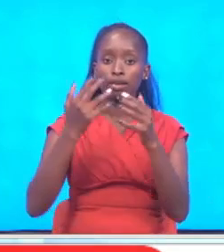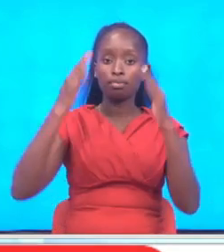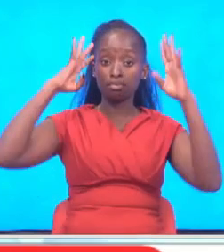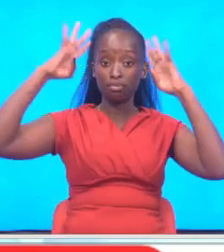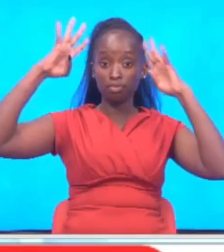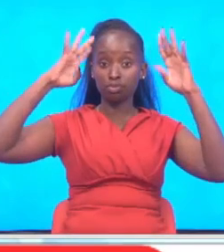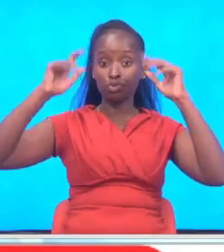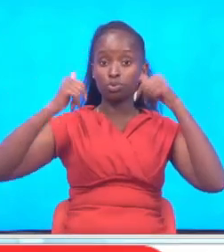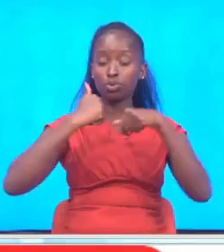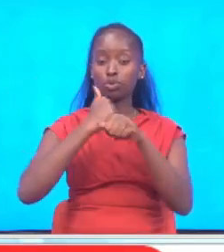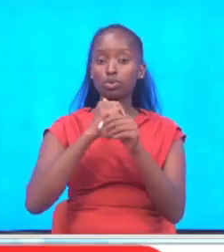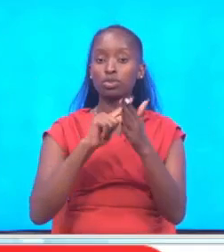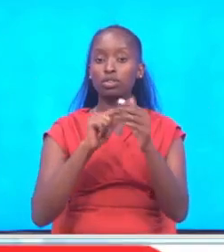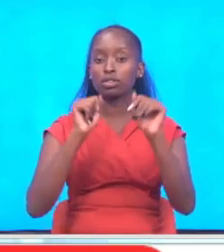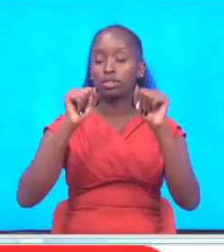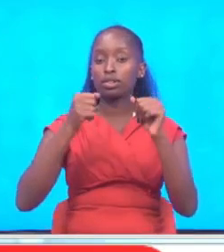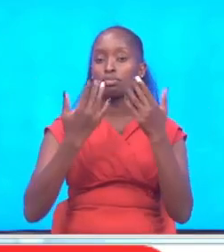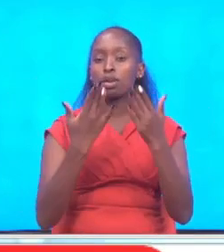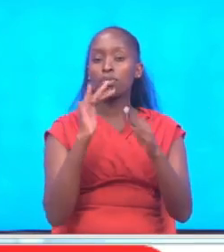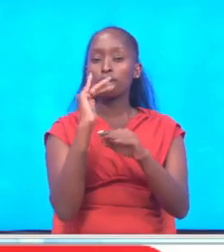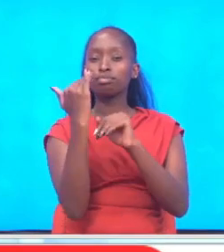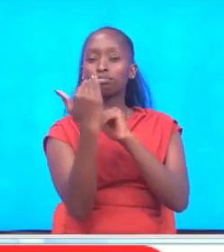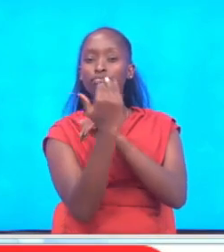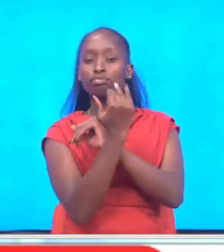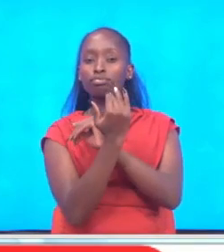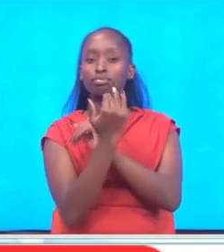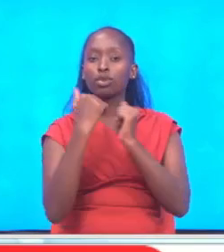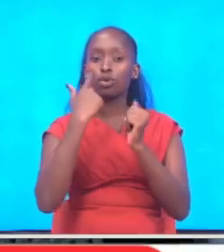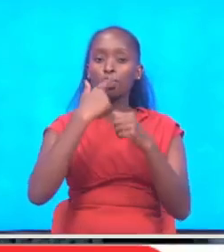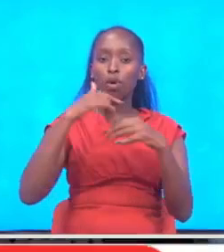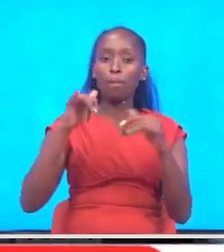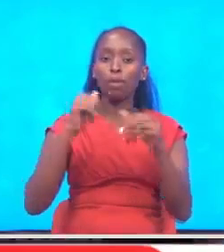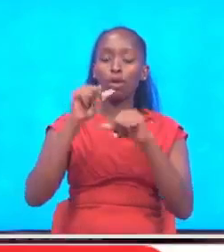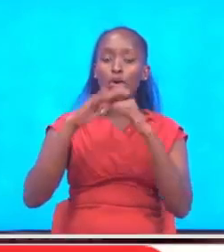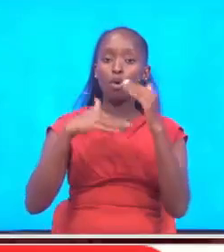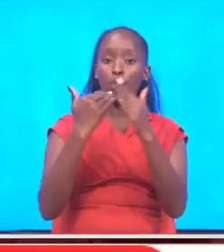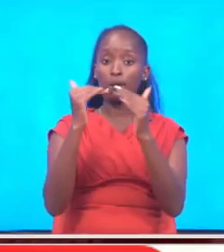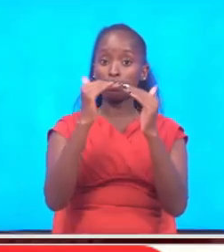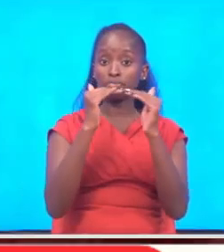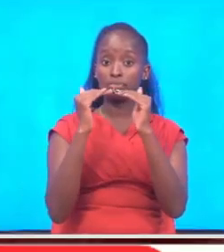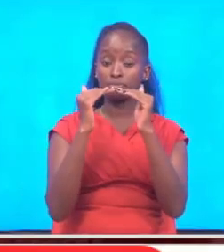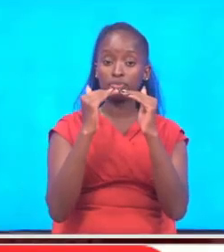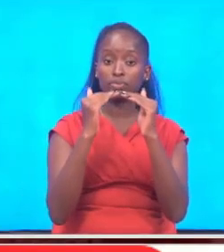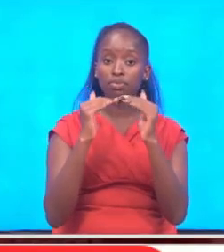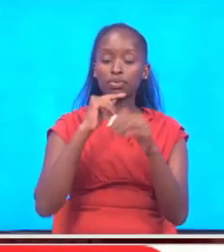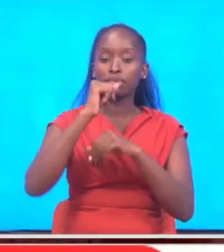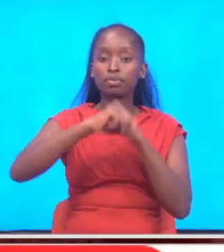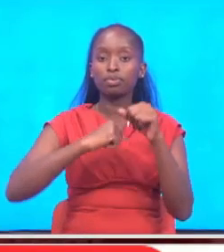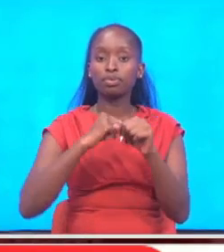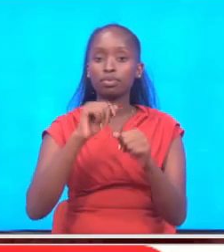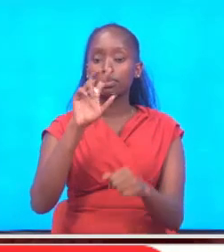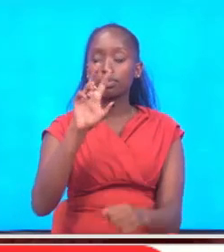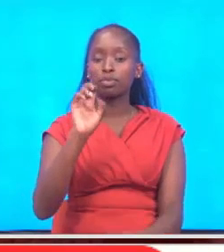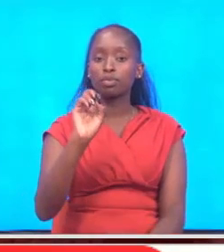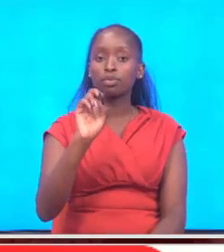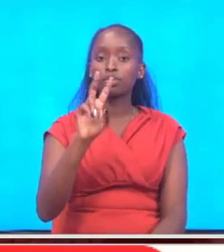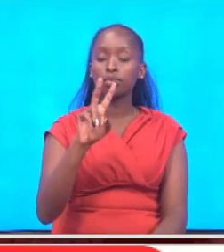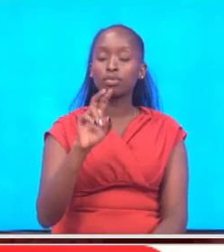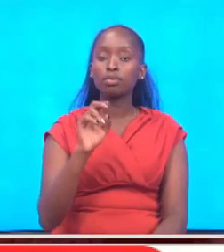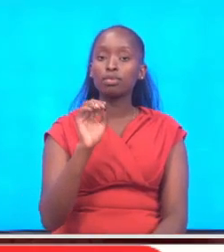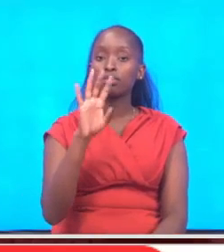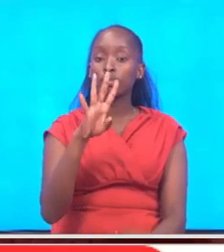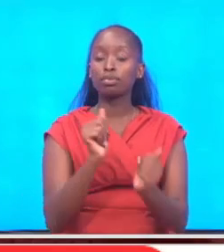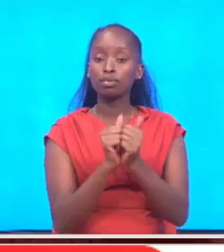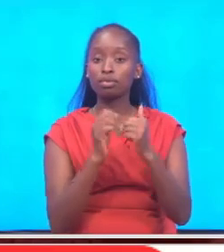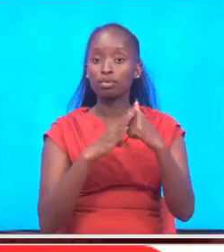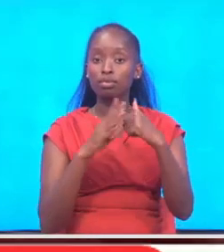can do this. We've got to ask ourselves, who pays for democracy? Tangu mwaka wa 2019, eneo la Afrika Mashariki limekuwa